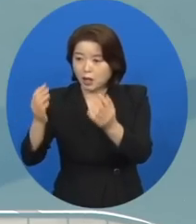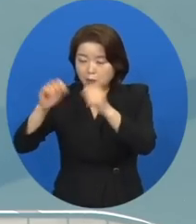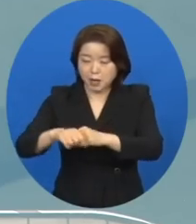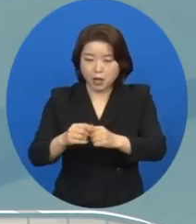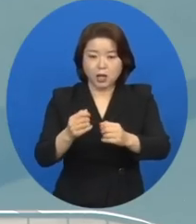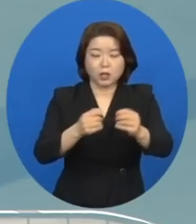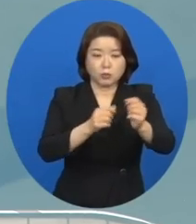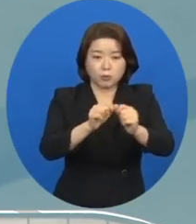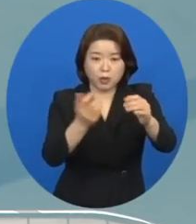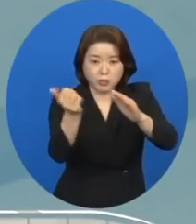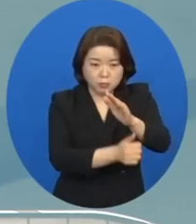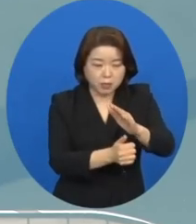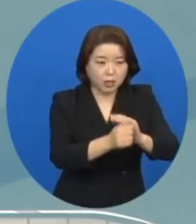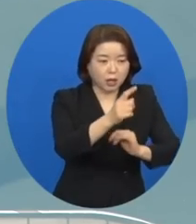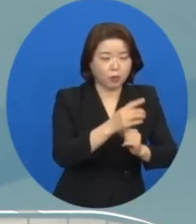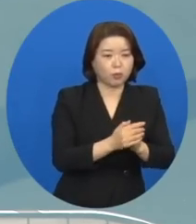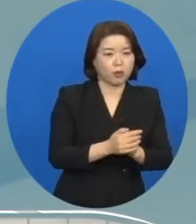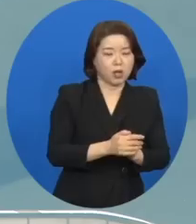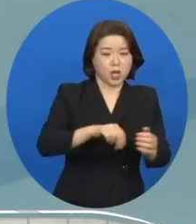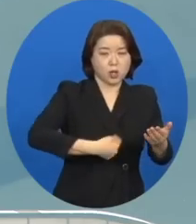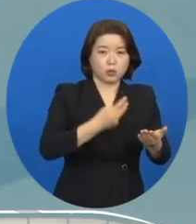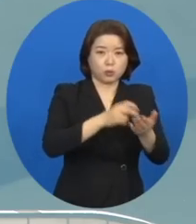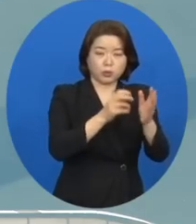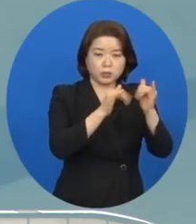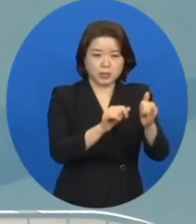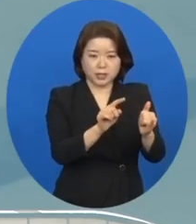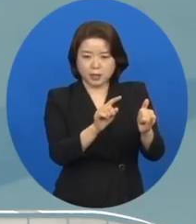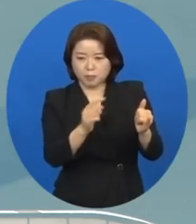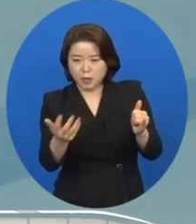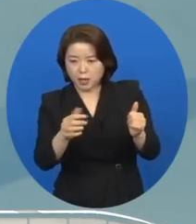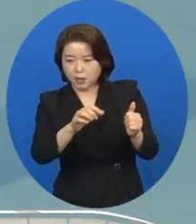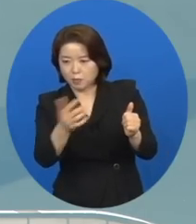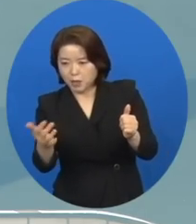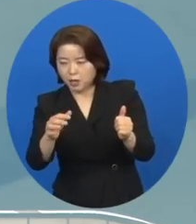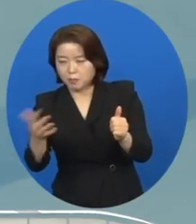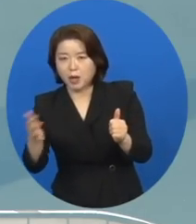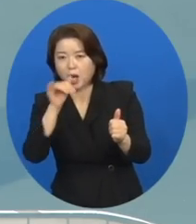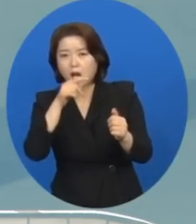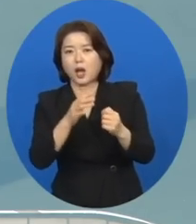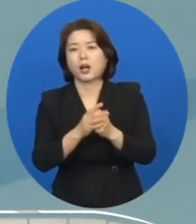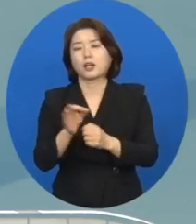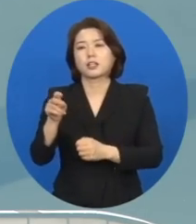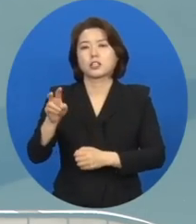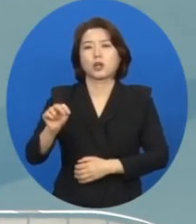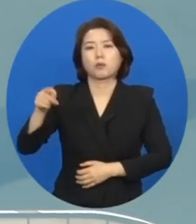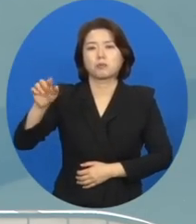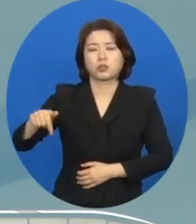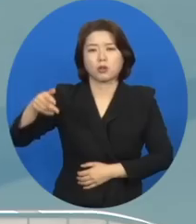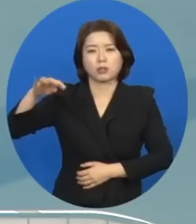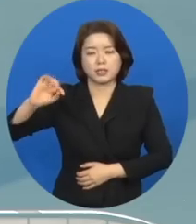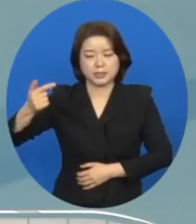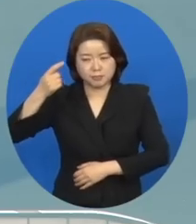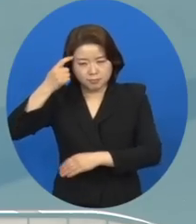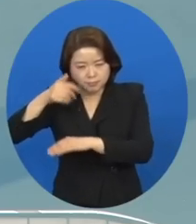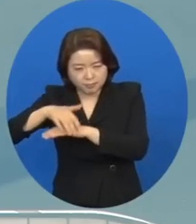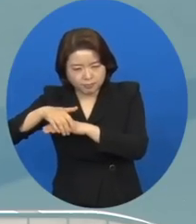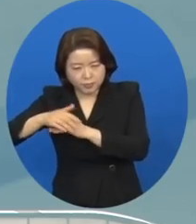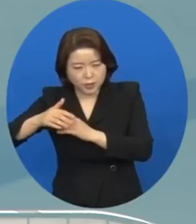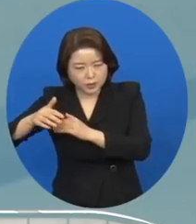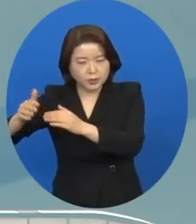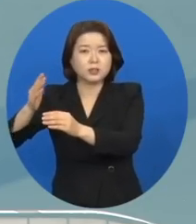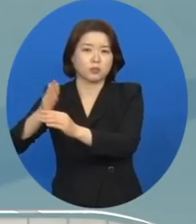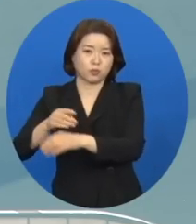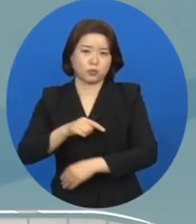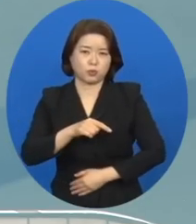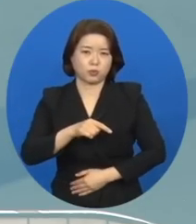독립군들이 죽어가기 시작합니다. 바로 이 염석진의 모략대로 진행이 되는 것이죠.